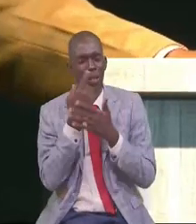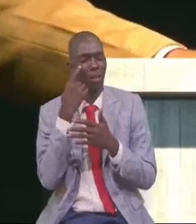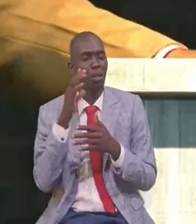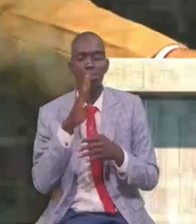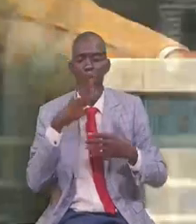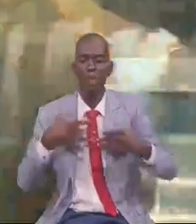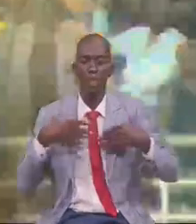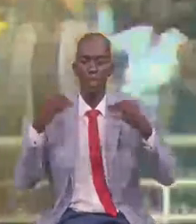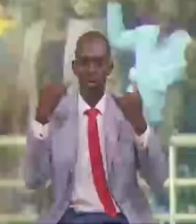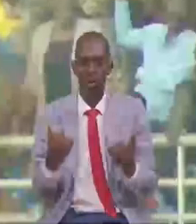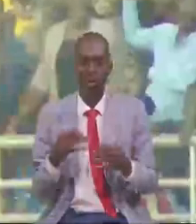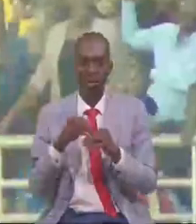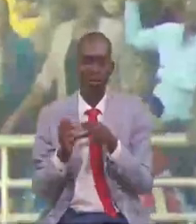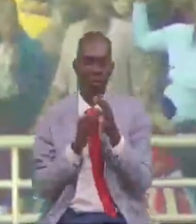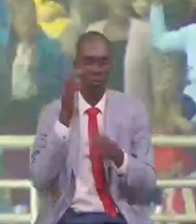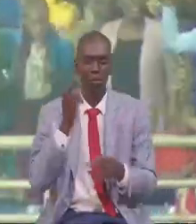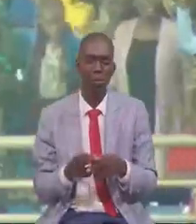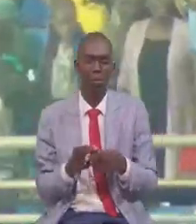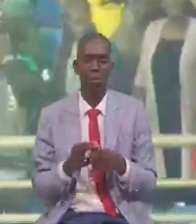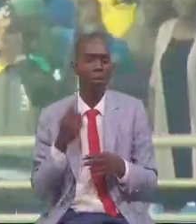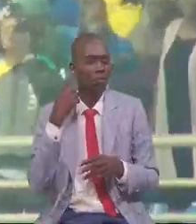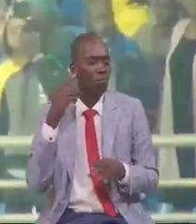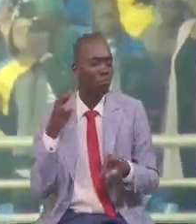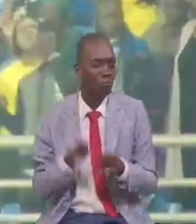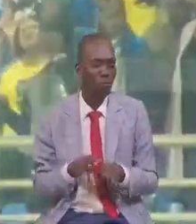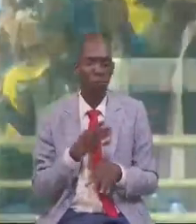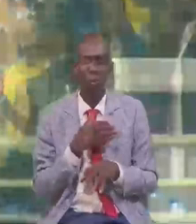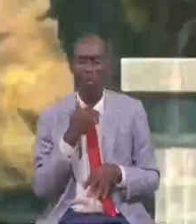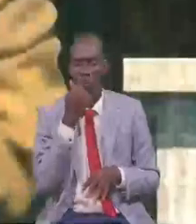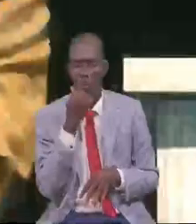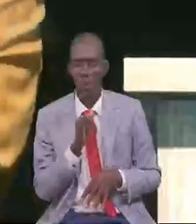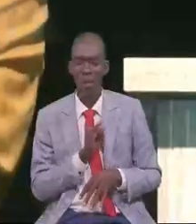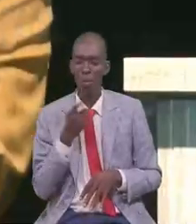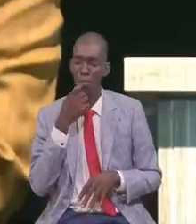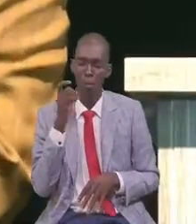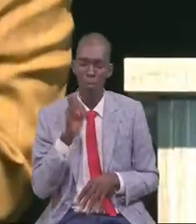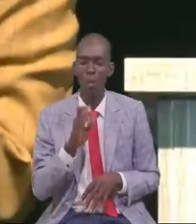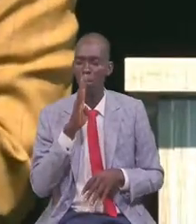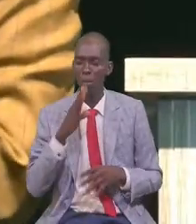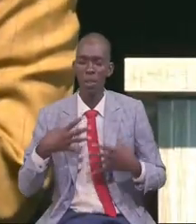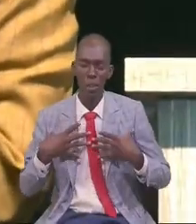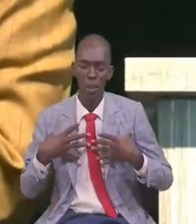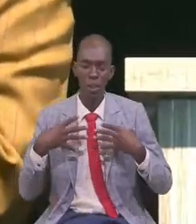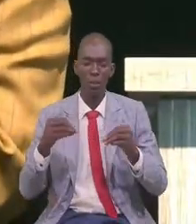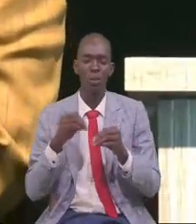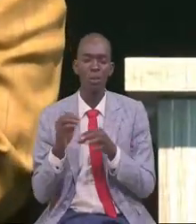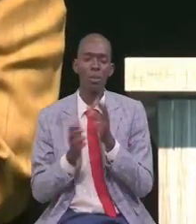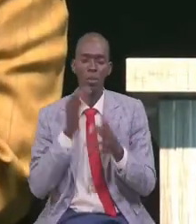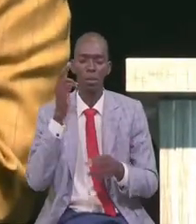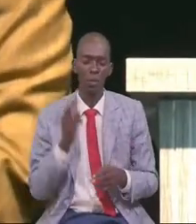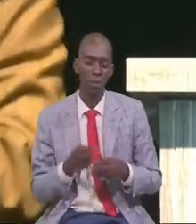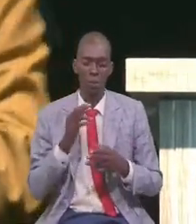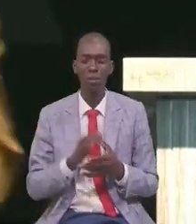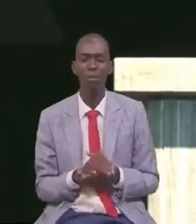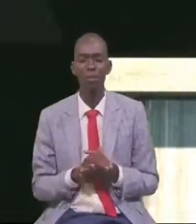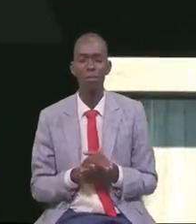nom de Jésus. Sourd et muet, je commande. Soyez guéris au nom de Jésus.